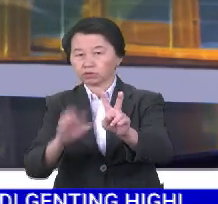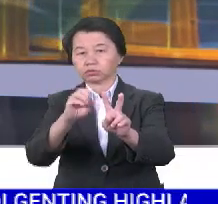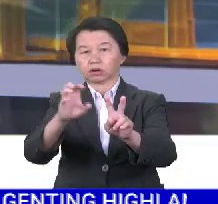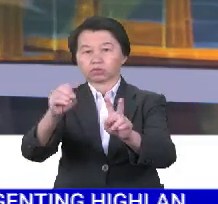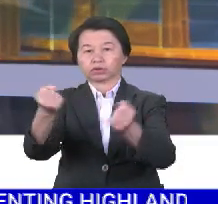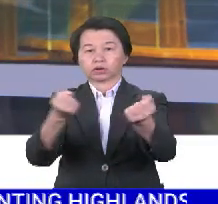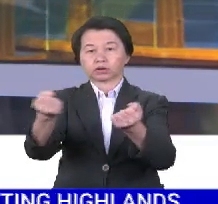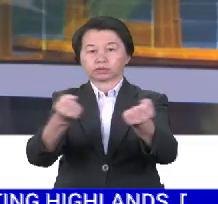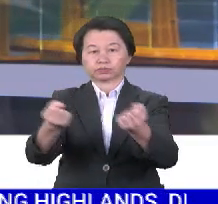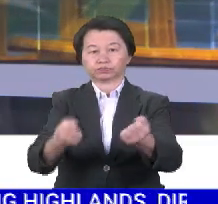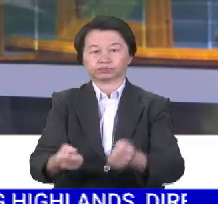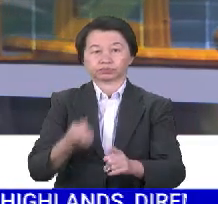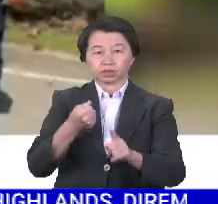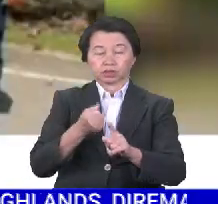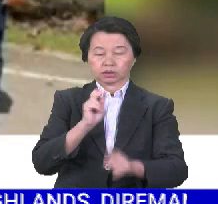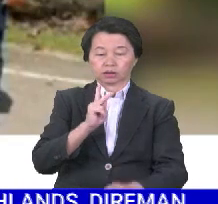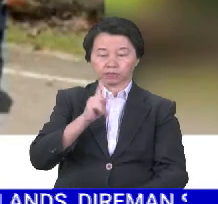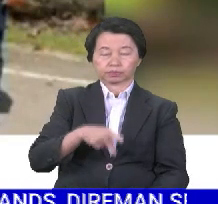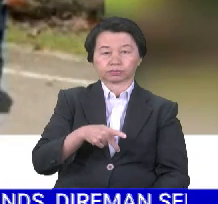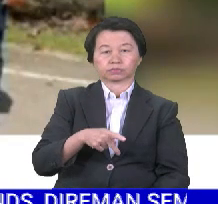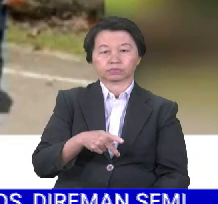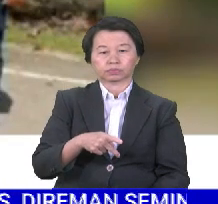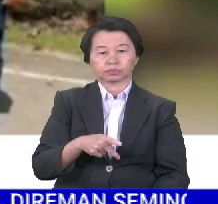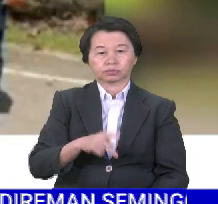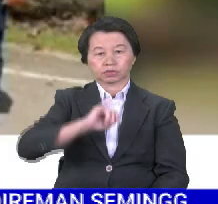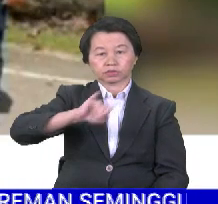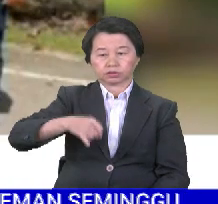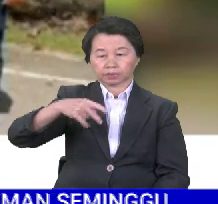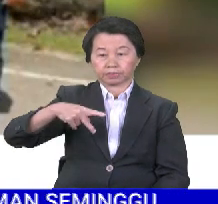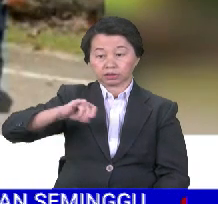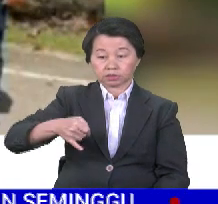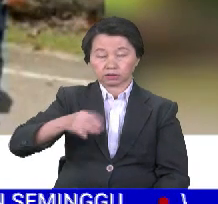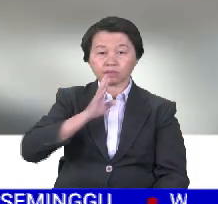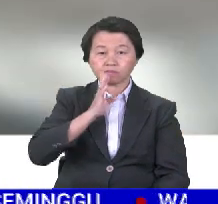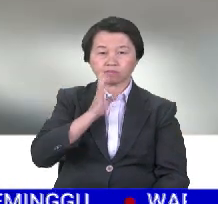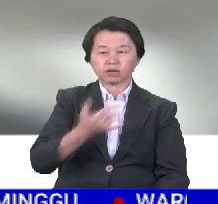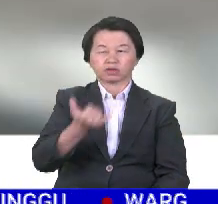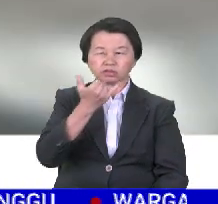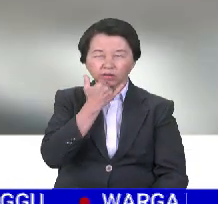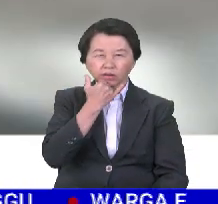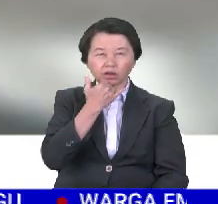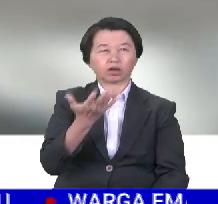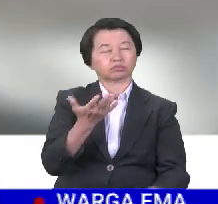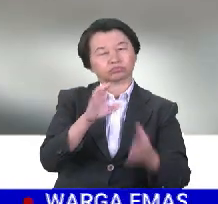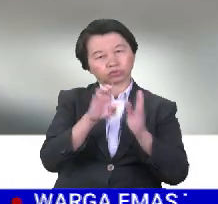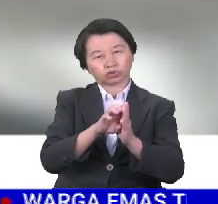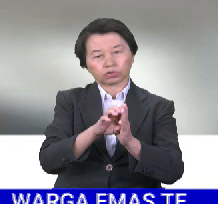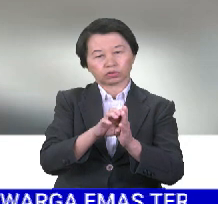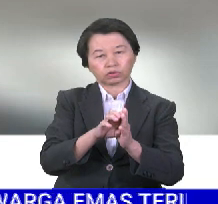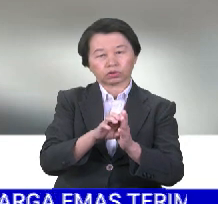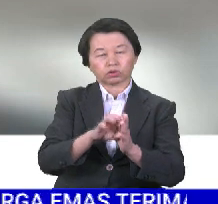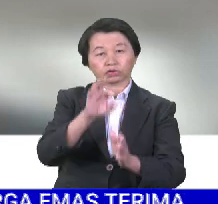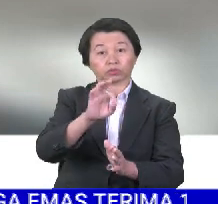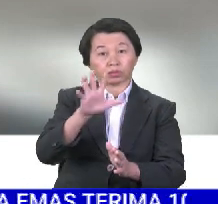kenderaan. Pengarah JPJ Negeri Azmil Zainal Adnan berkata antara kesalahan utama dikenal pasti, 95